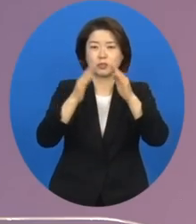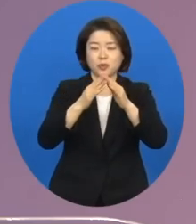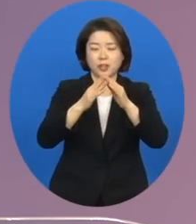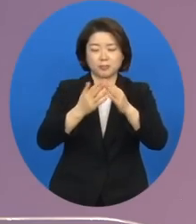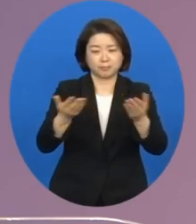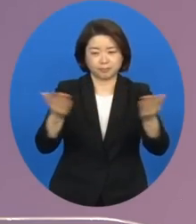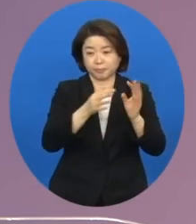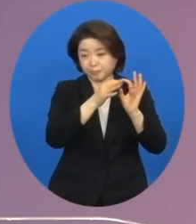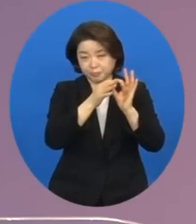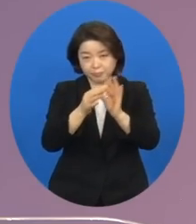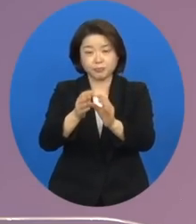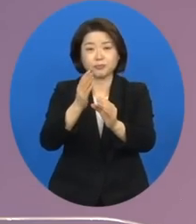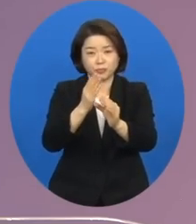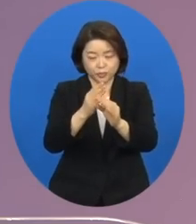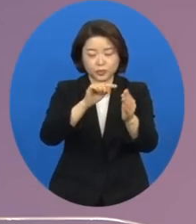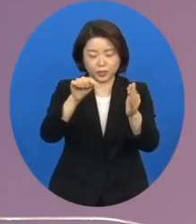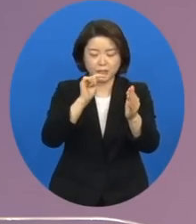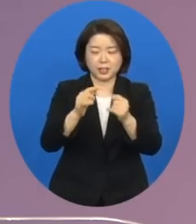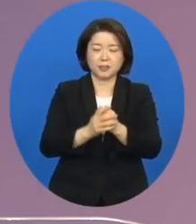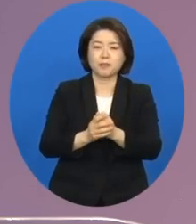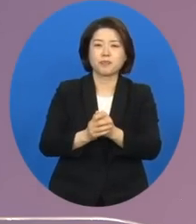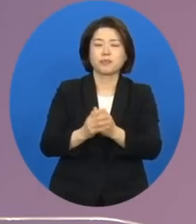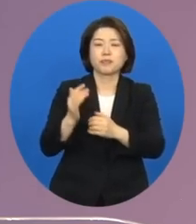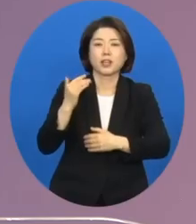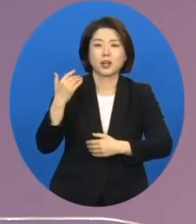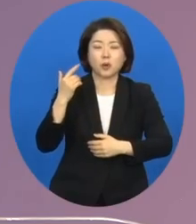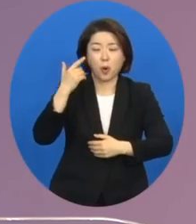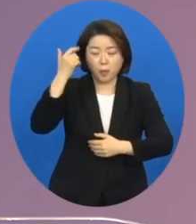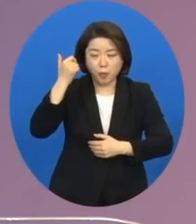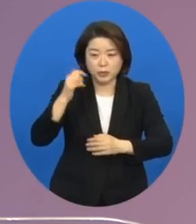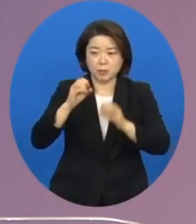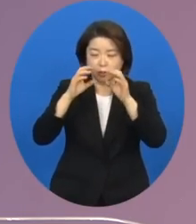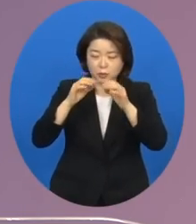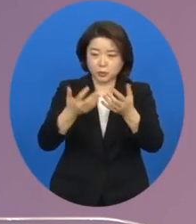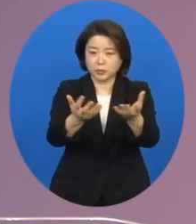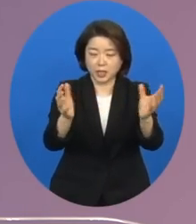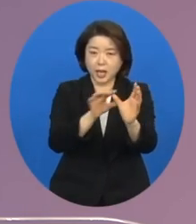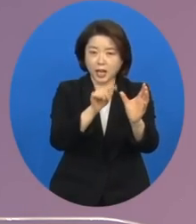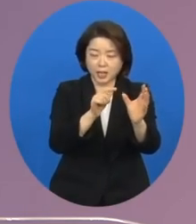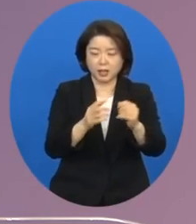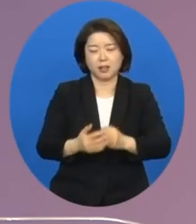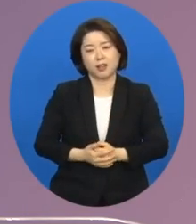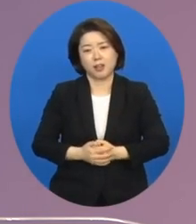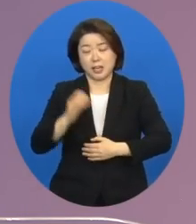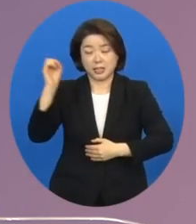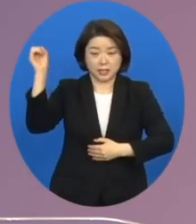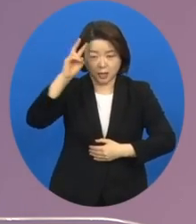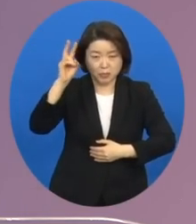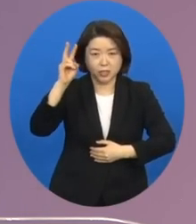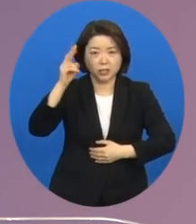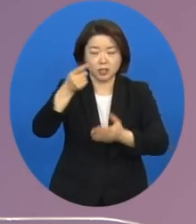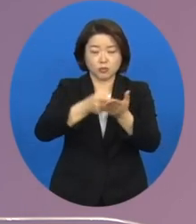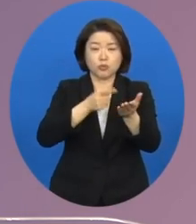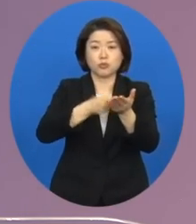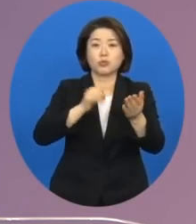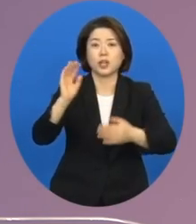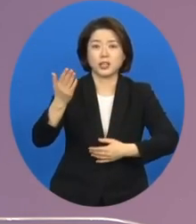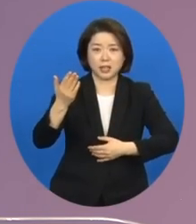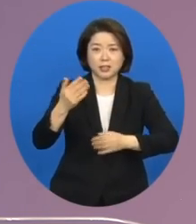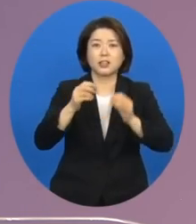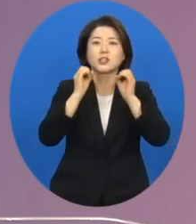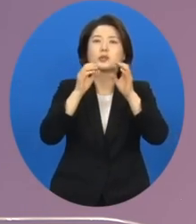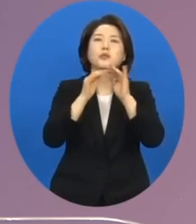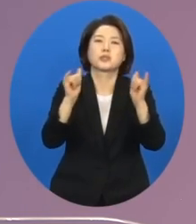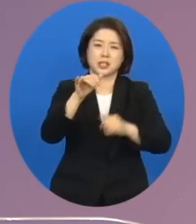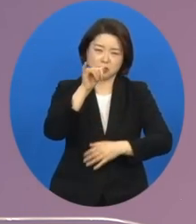이어오면서 사역자 공동체 안에 갑작스럽게 수술을 해야만 했던 사역자가 두 명이 있었어요